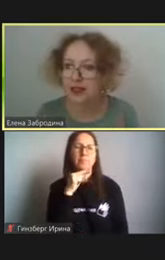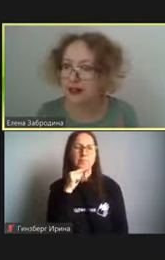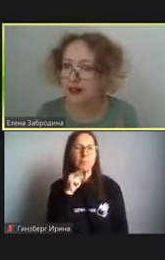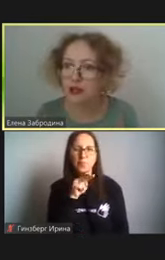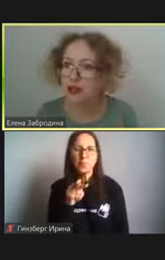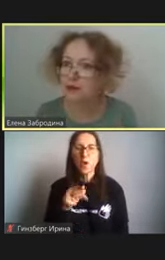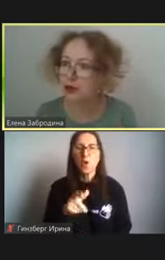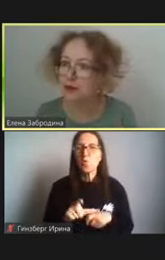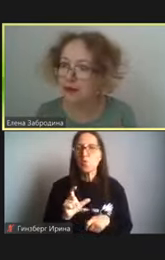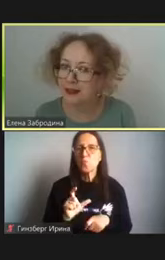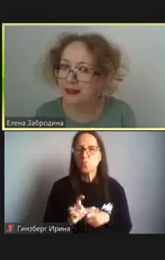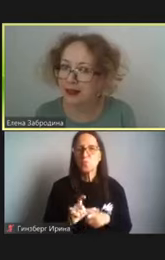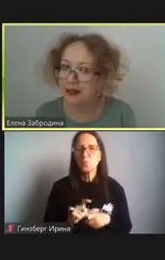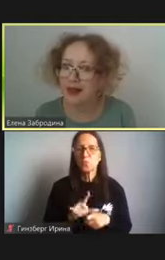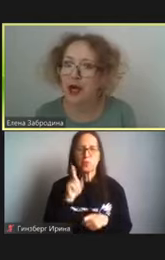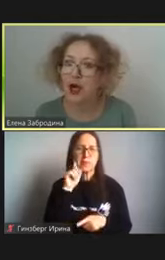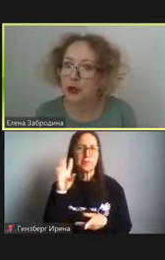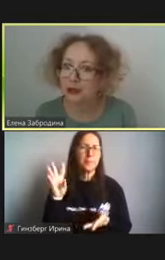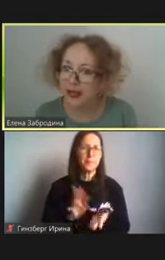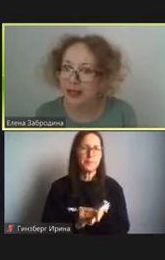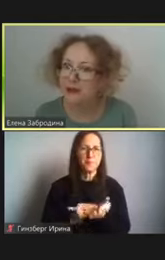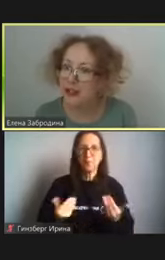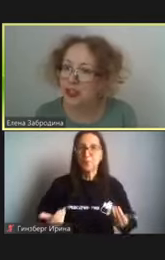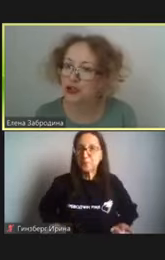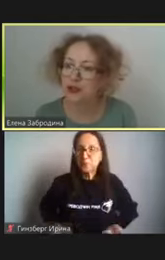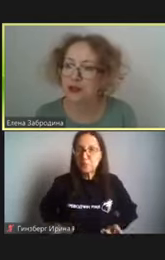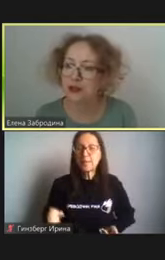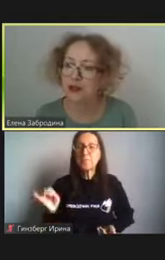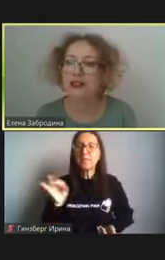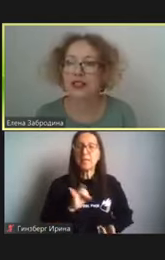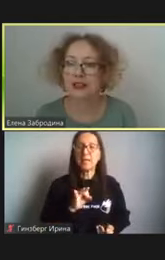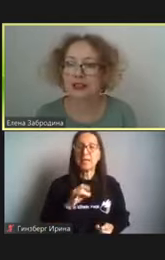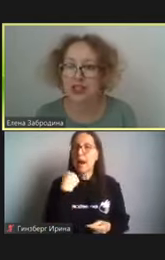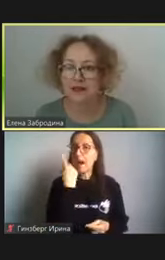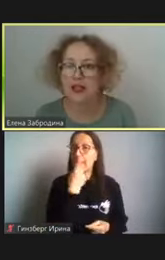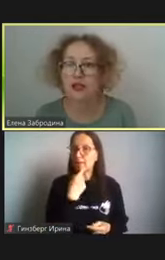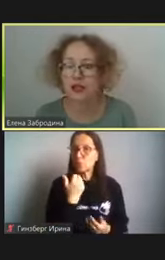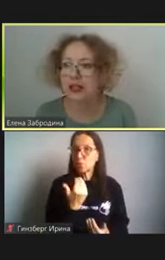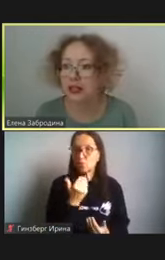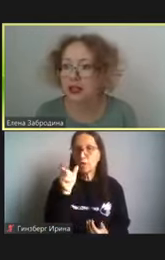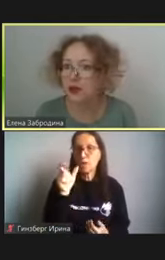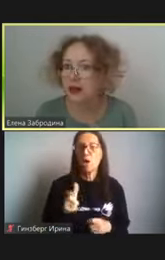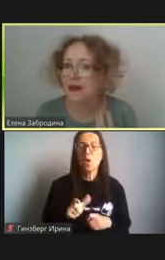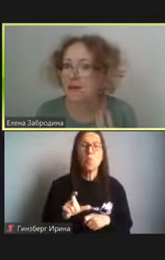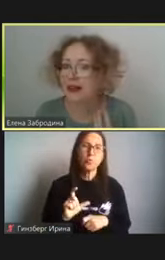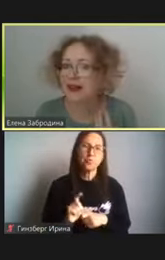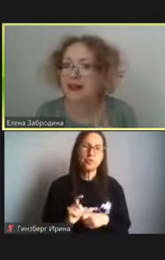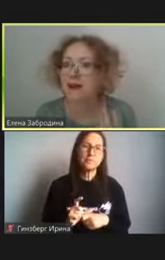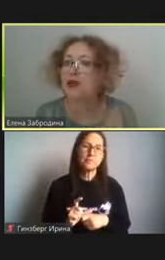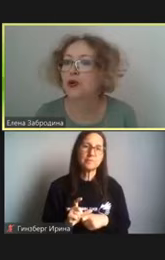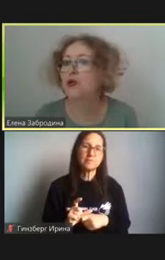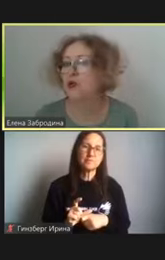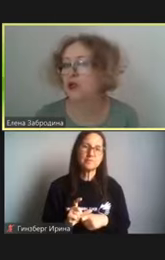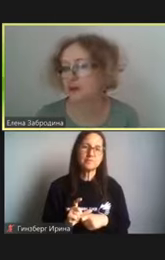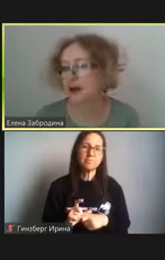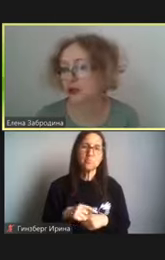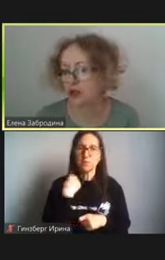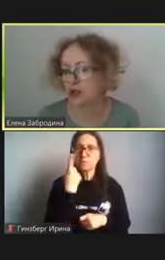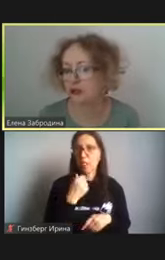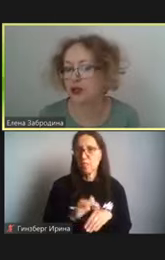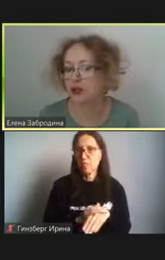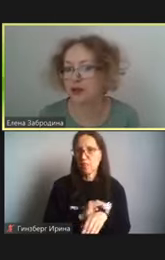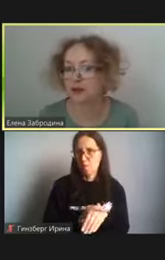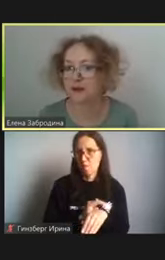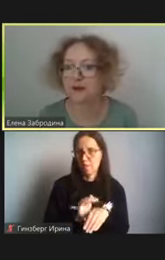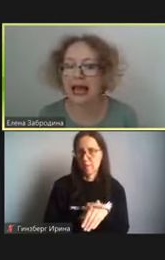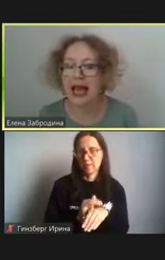взгляд человека, который много повидал, но при этом видно, что лицо это человека очень такого по-доброму